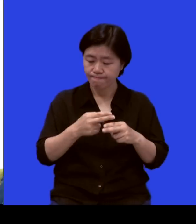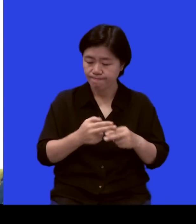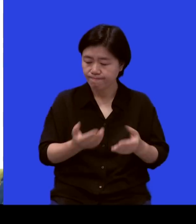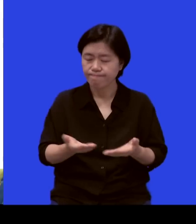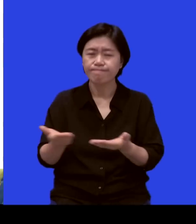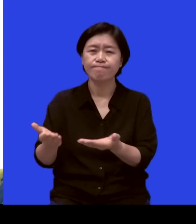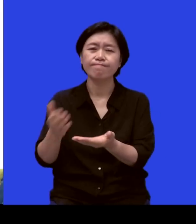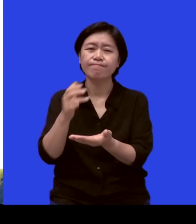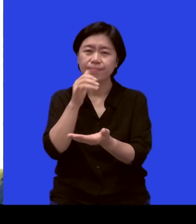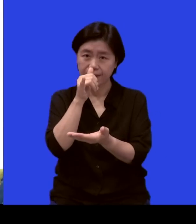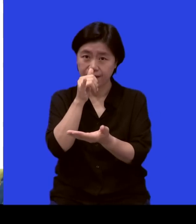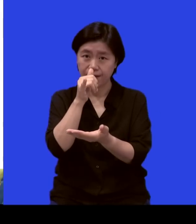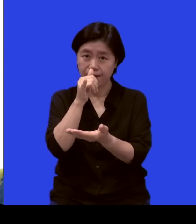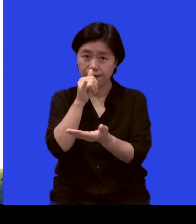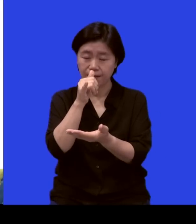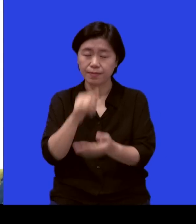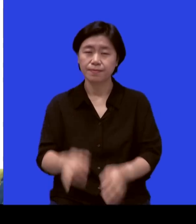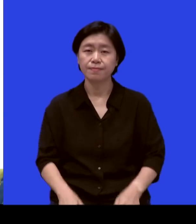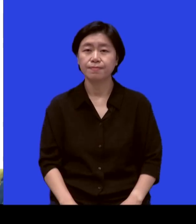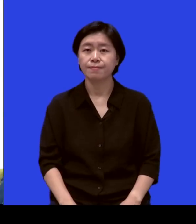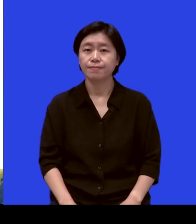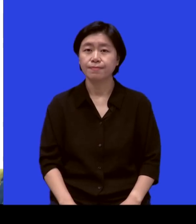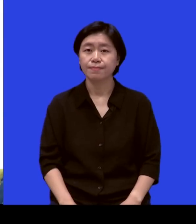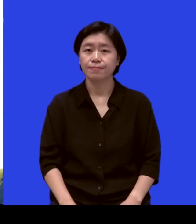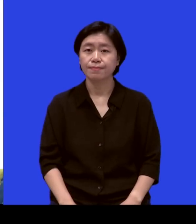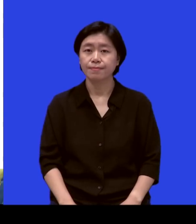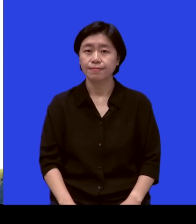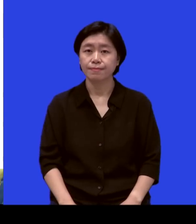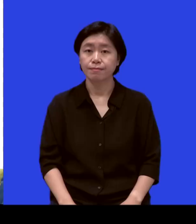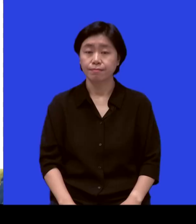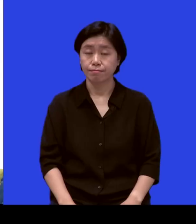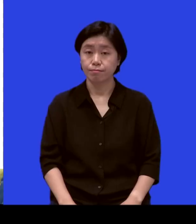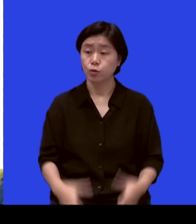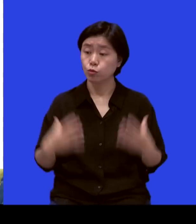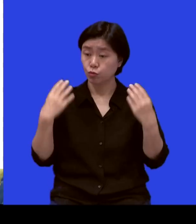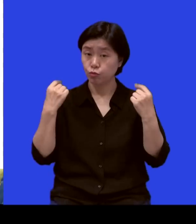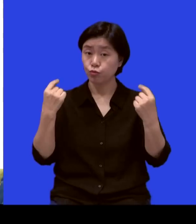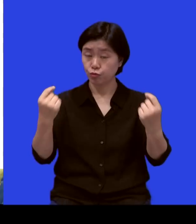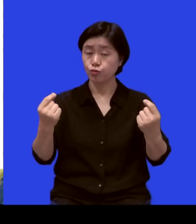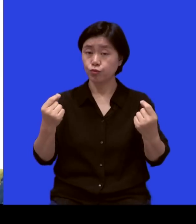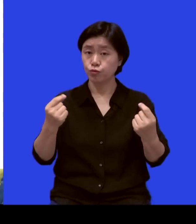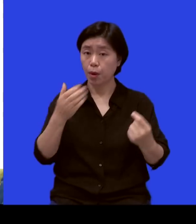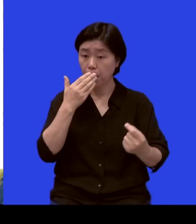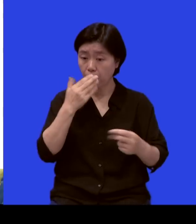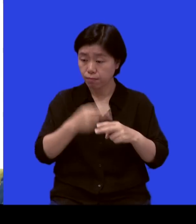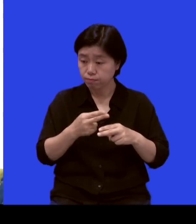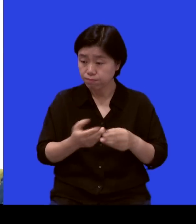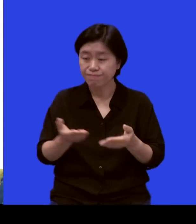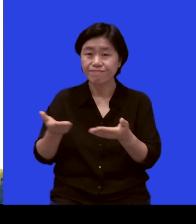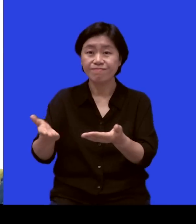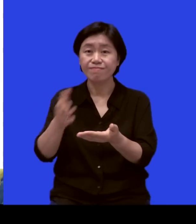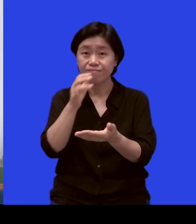급식을 이제 우리는 애찬이라고 부르는데 계속 했었어요. 그게 다시 지금 회복하고 있어요.